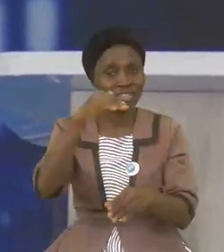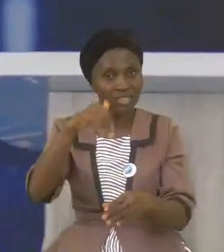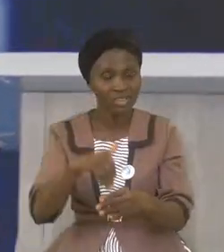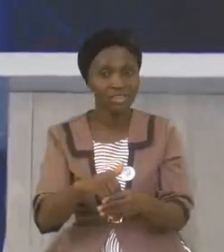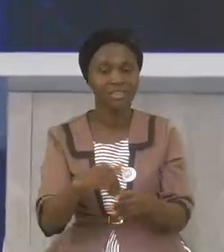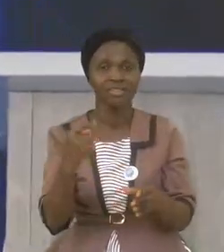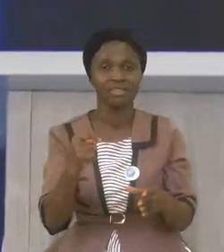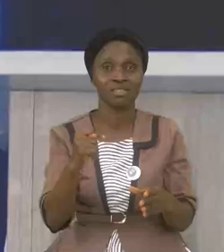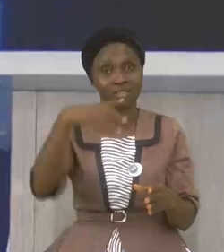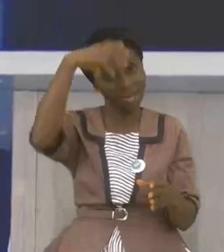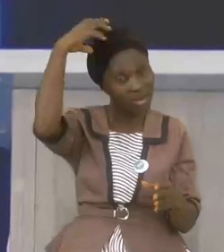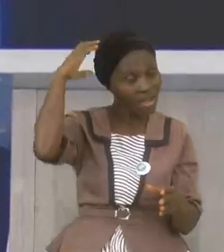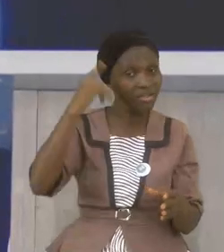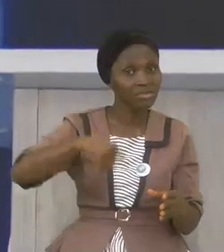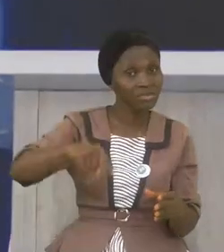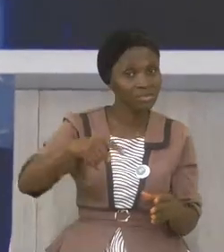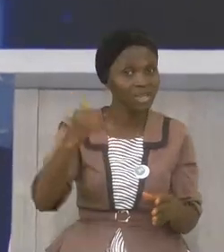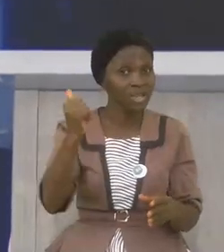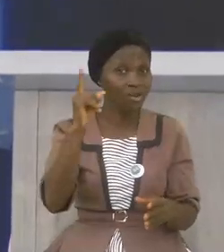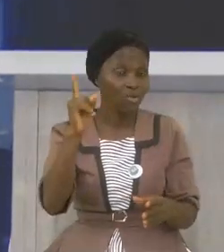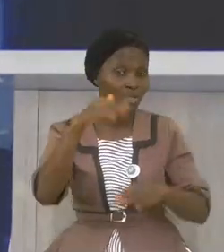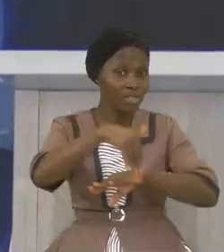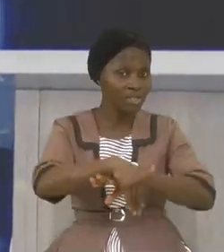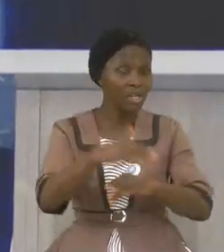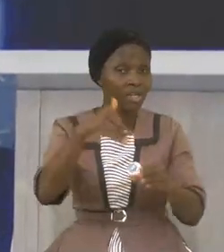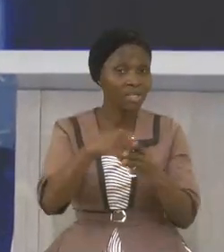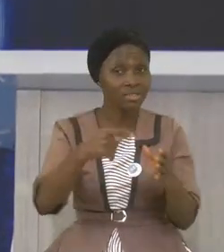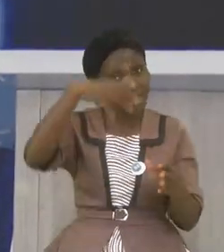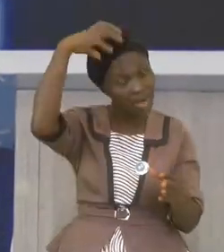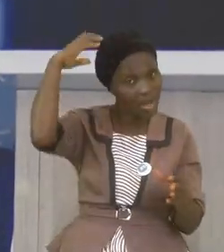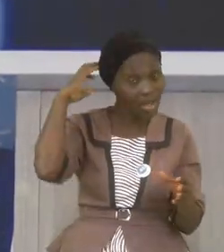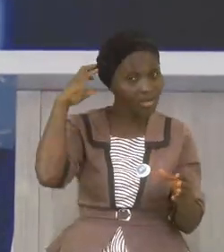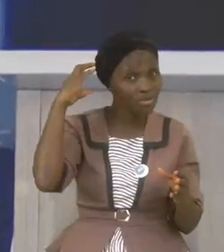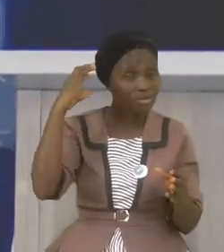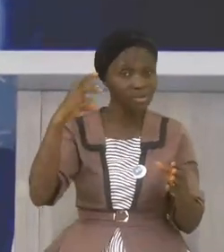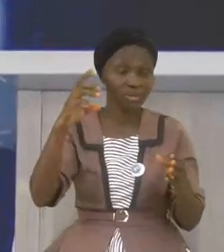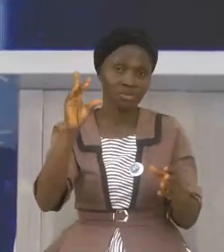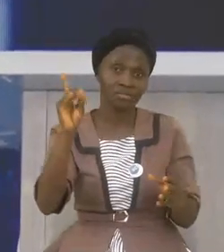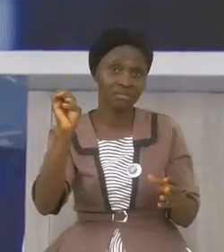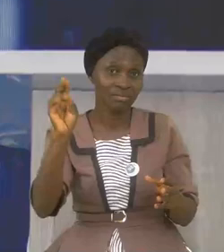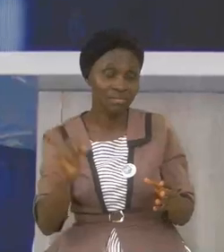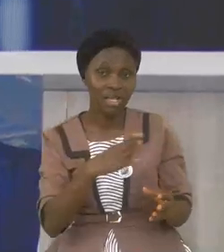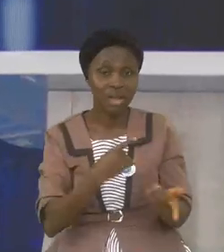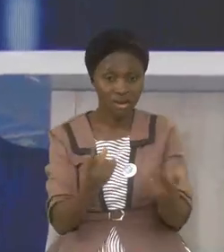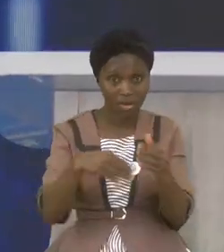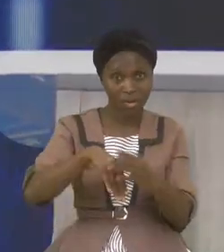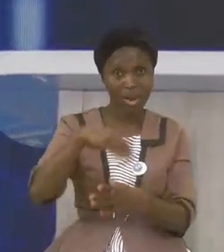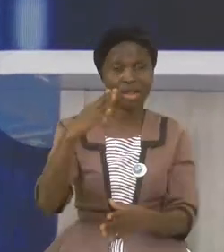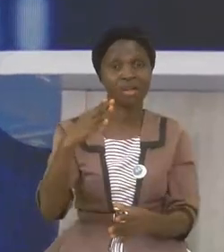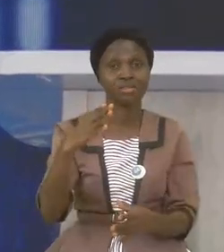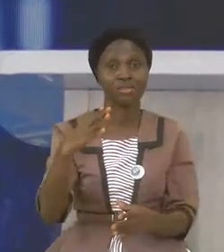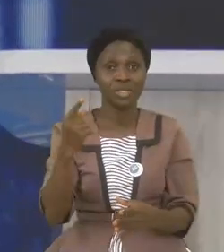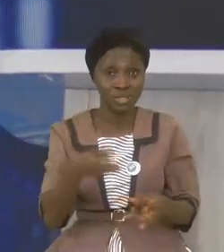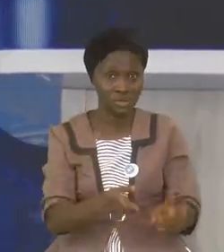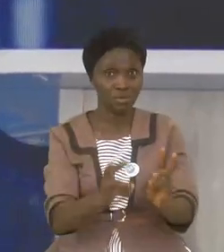son Dieu, les signes et les prodiges. Dans la fosse aux lions, une nuit dans la fosse au lion et